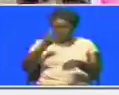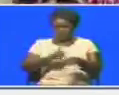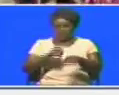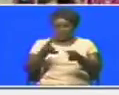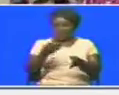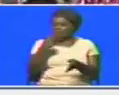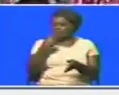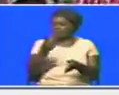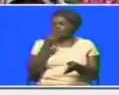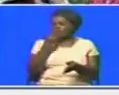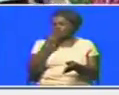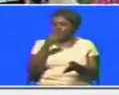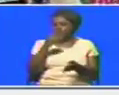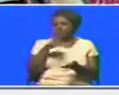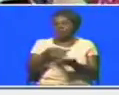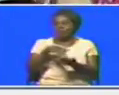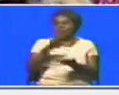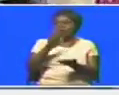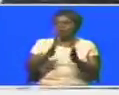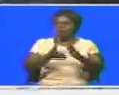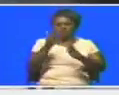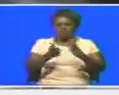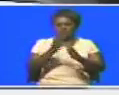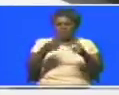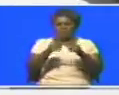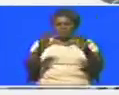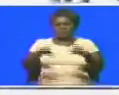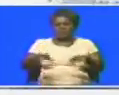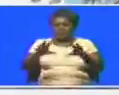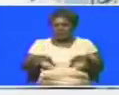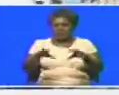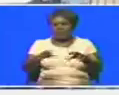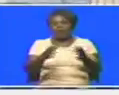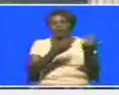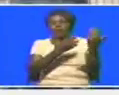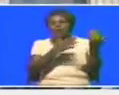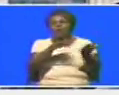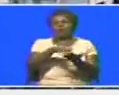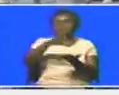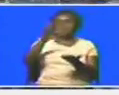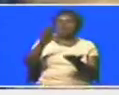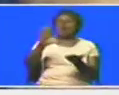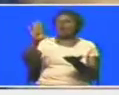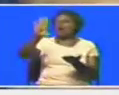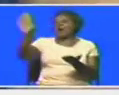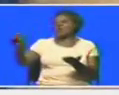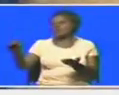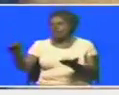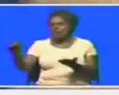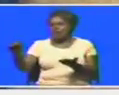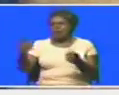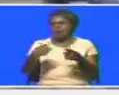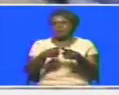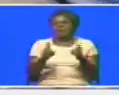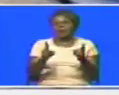mahitaji ya chakula yanazidi kuongezeka kwa kasi, na soko la chakula linatarajiwa kukua zaidi barani Afrika.